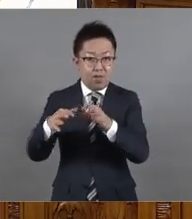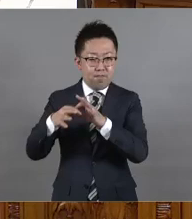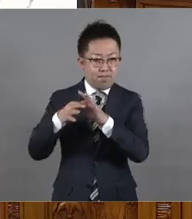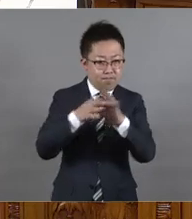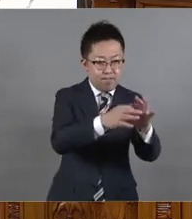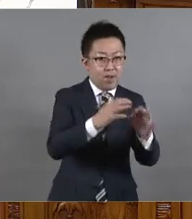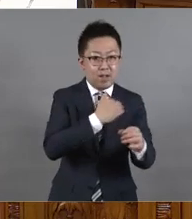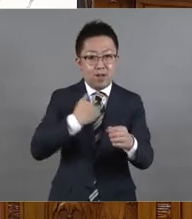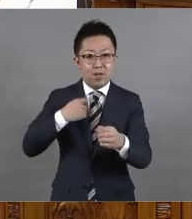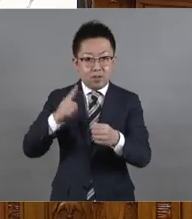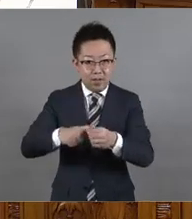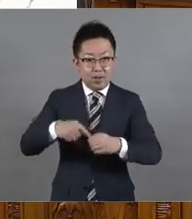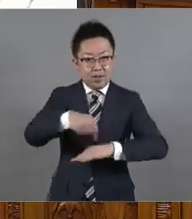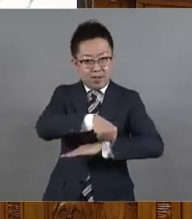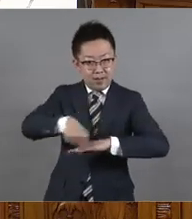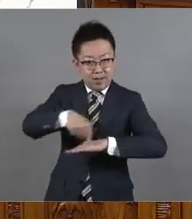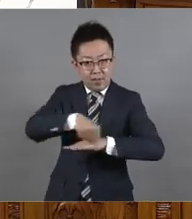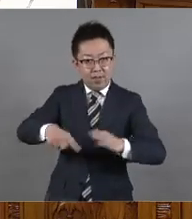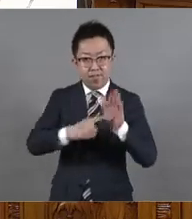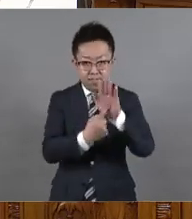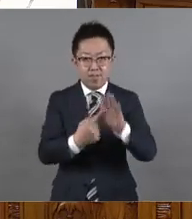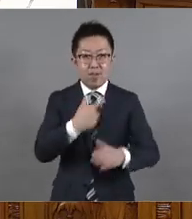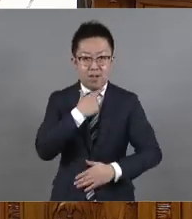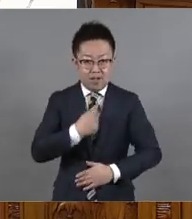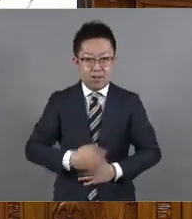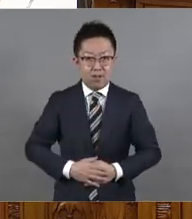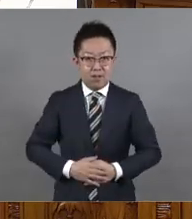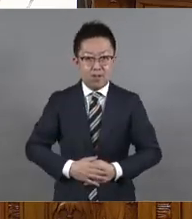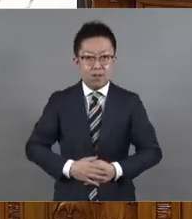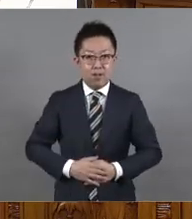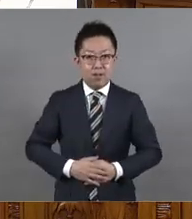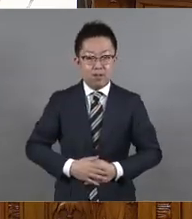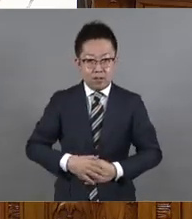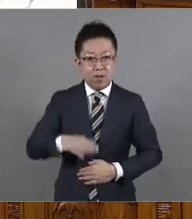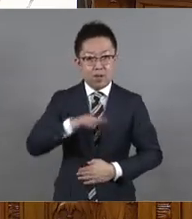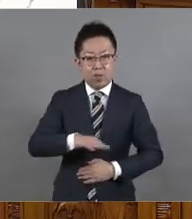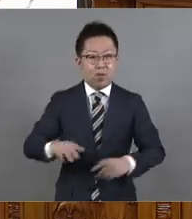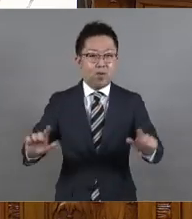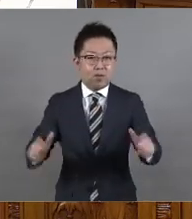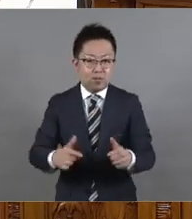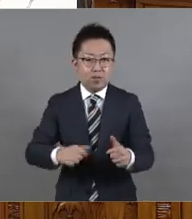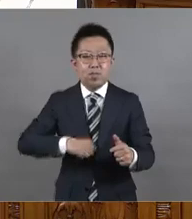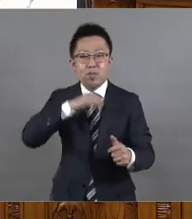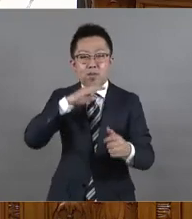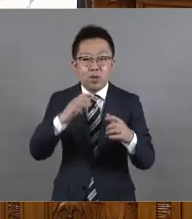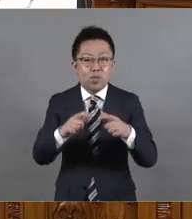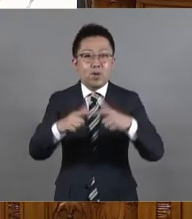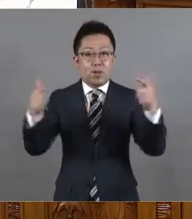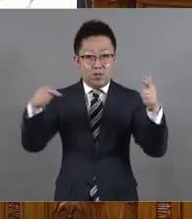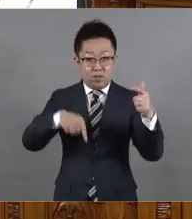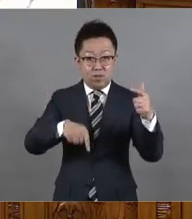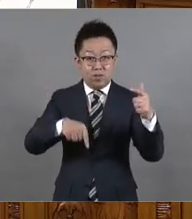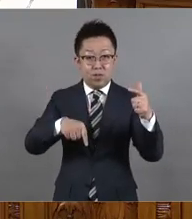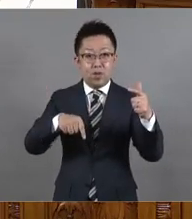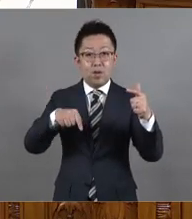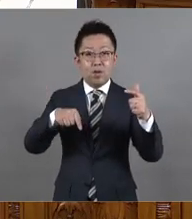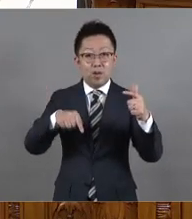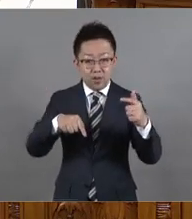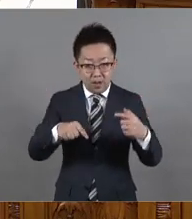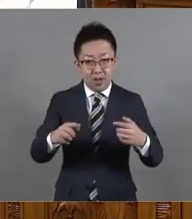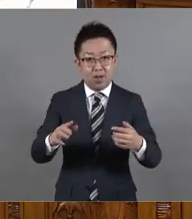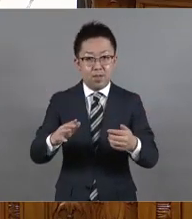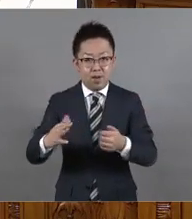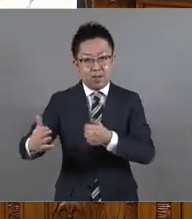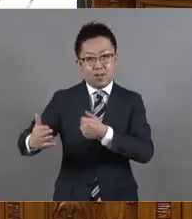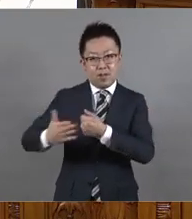で取り組んでまいります少子高齢化が収束に進む中少しでも多くの方に支えられる側